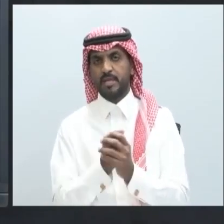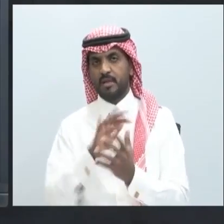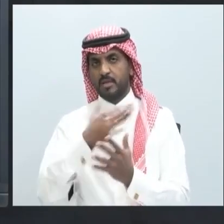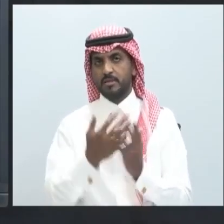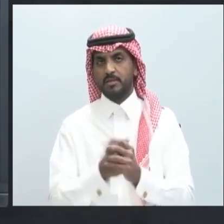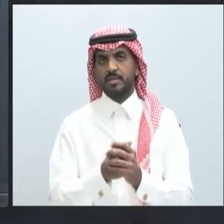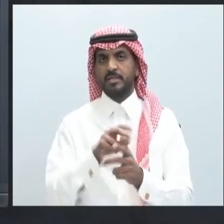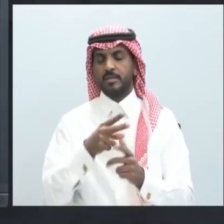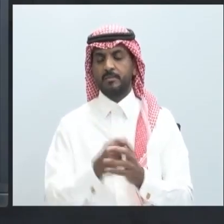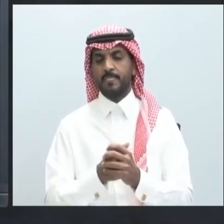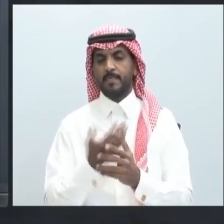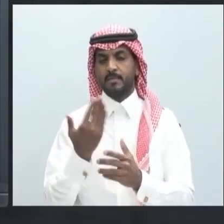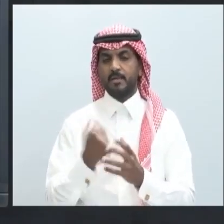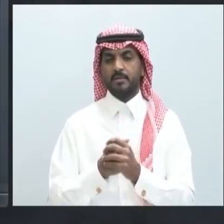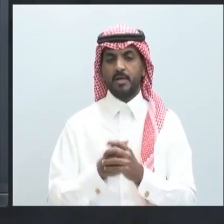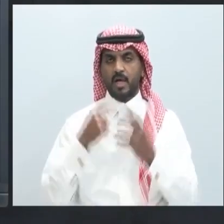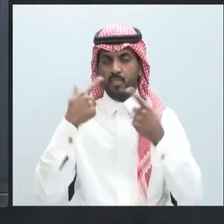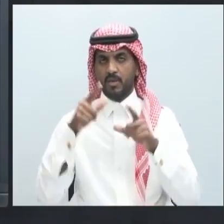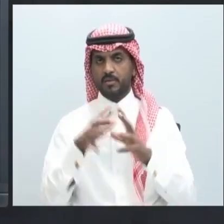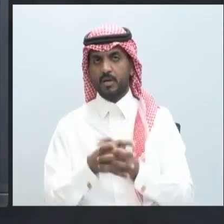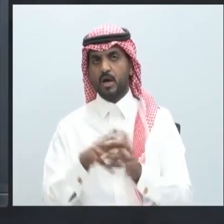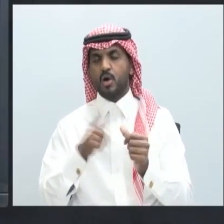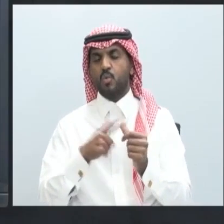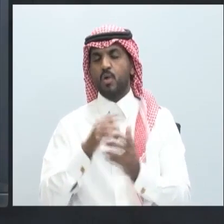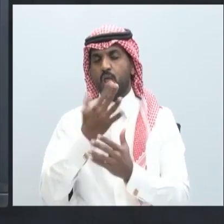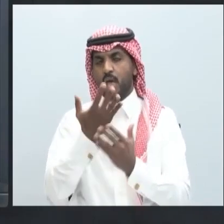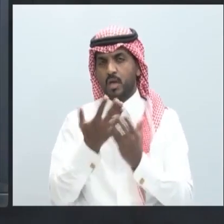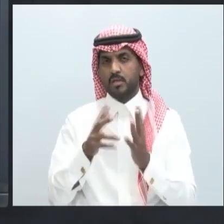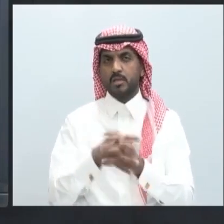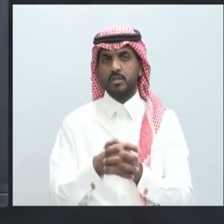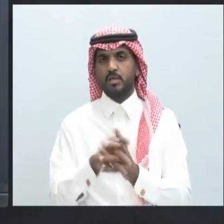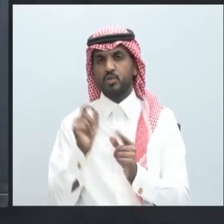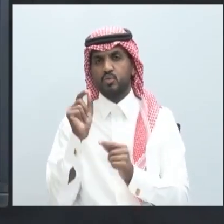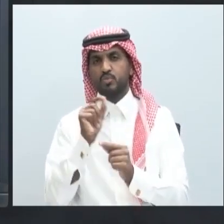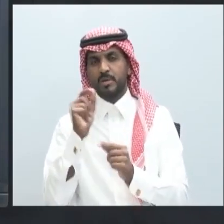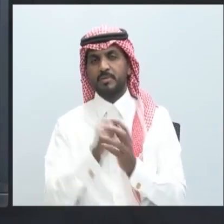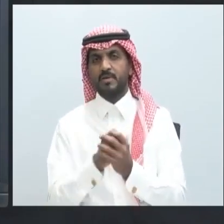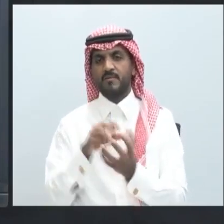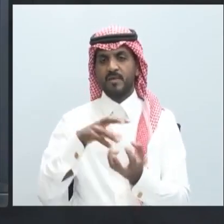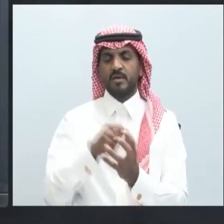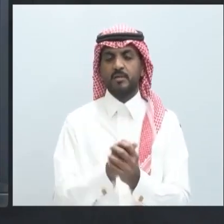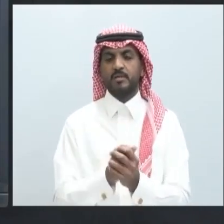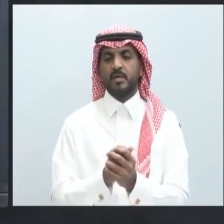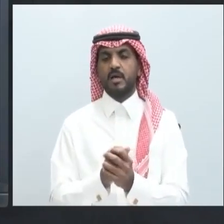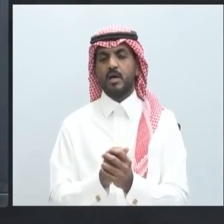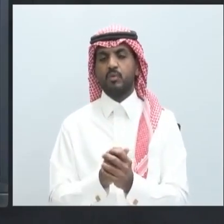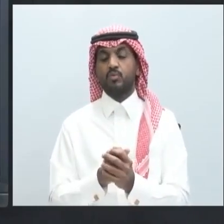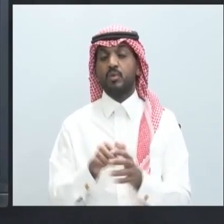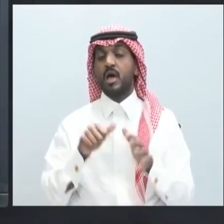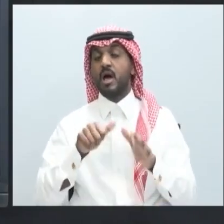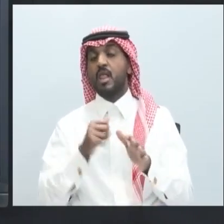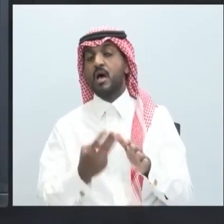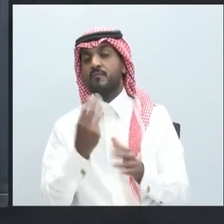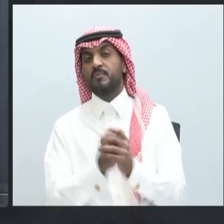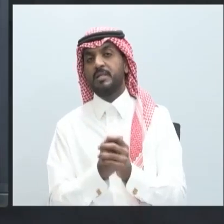الكروموسوميه تتغير قبل قليل اظهرت لكم اظهر اول خريطه كروموسوم لذبابه الفاكه بعد ما تم اجراء الاف عمليات